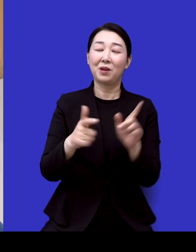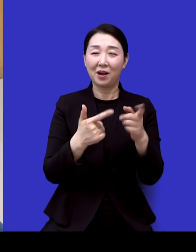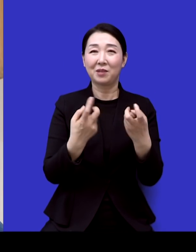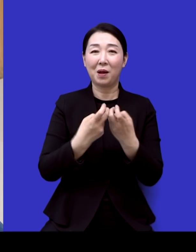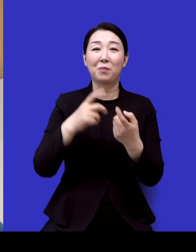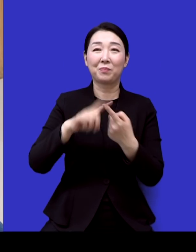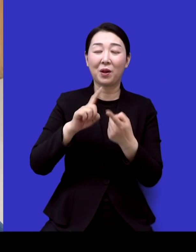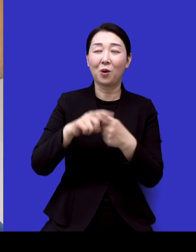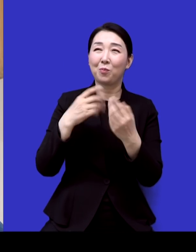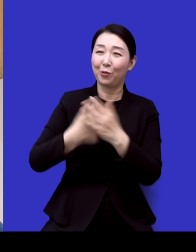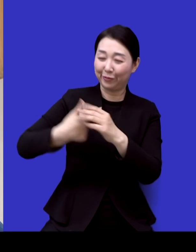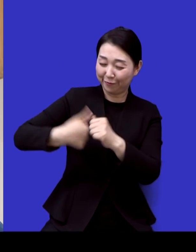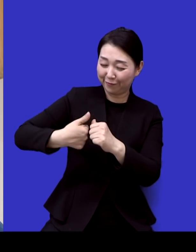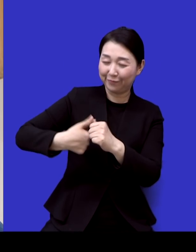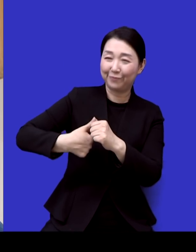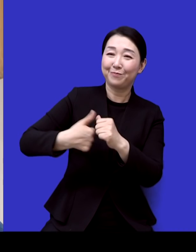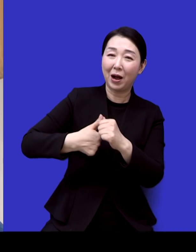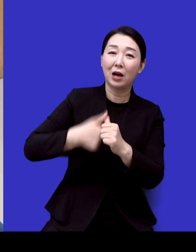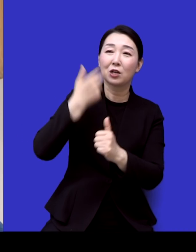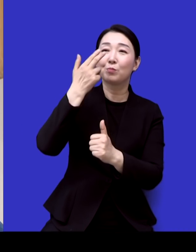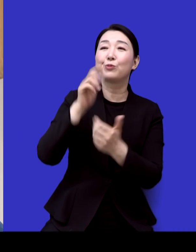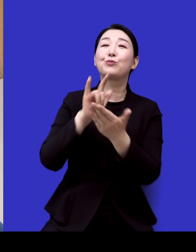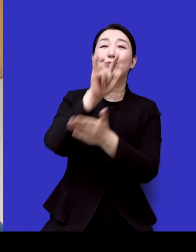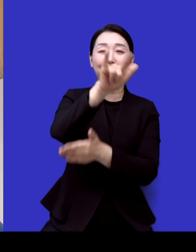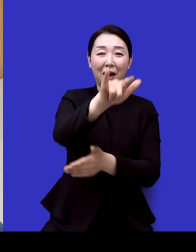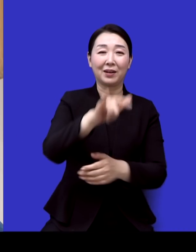컨펌을 해주셔서 네. 미국으로 건너갔는데요. 예,